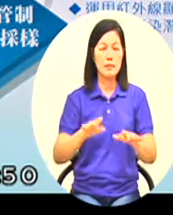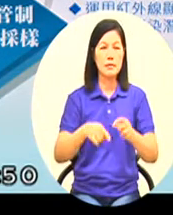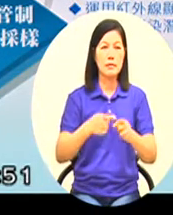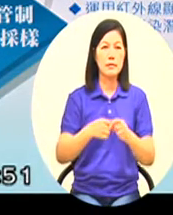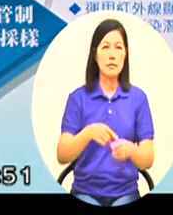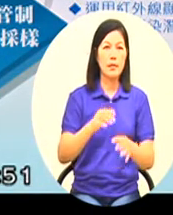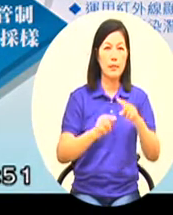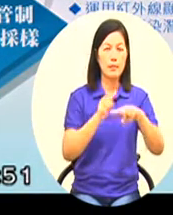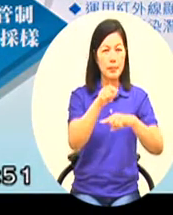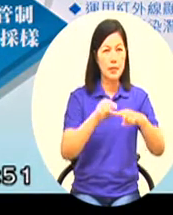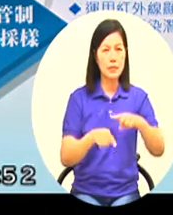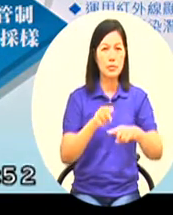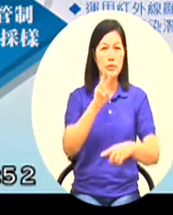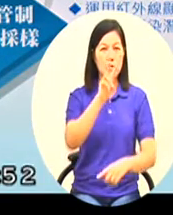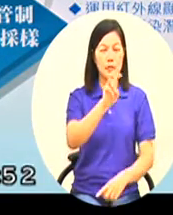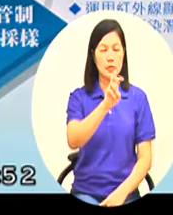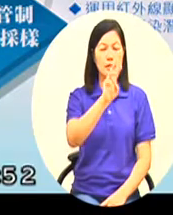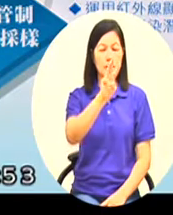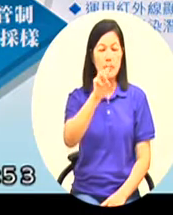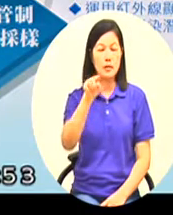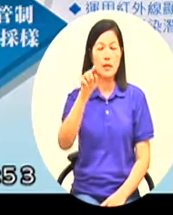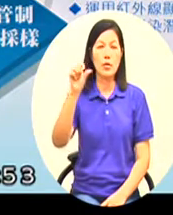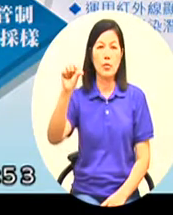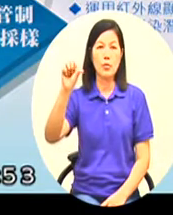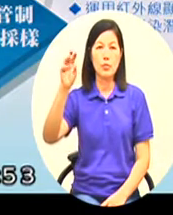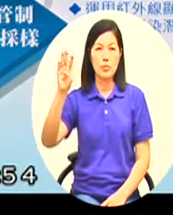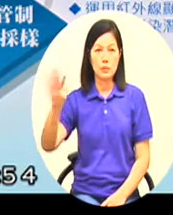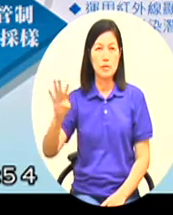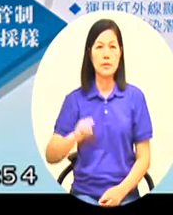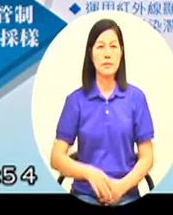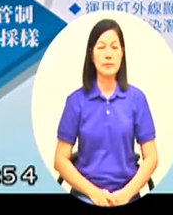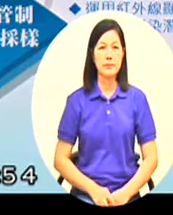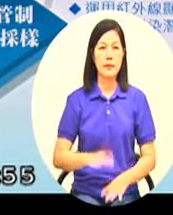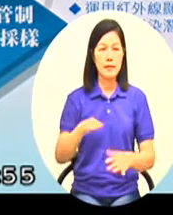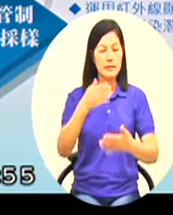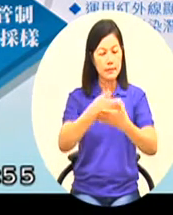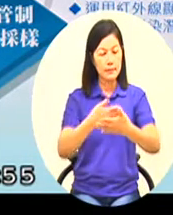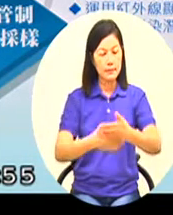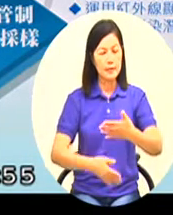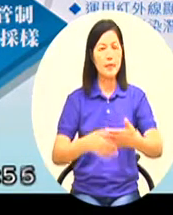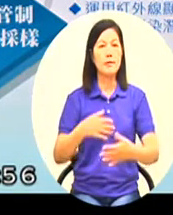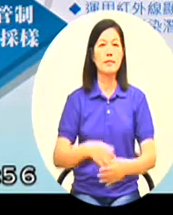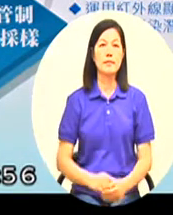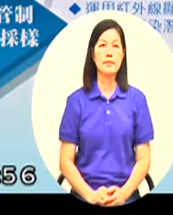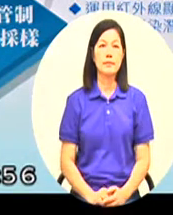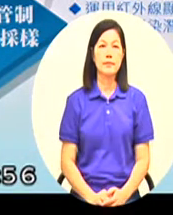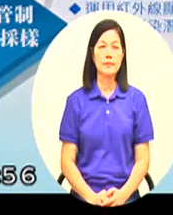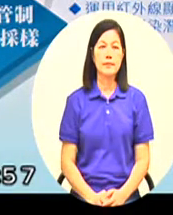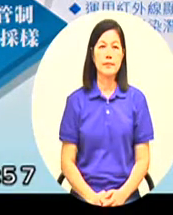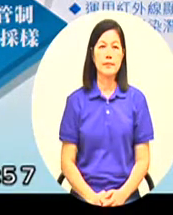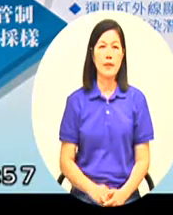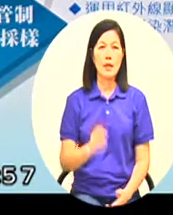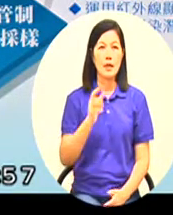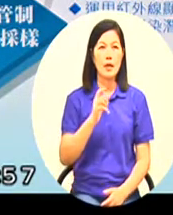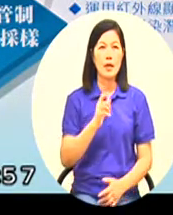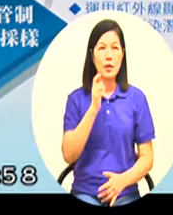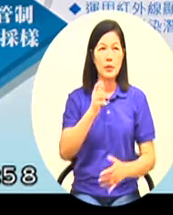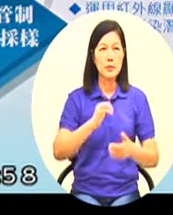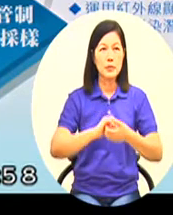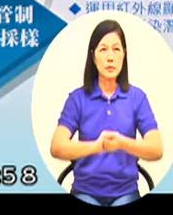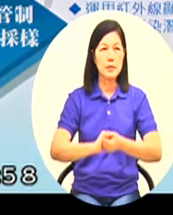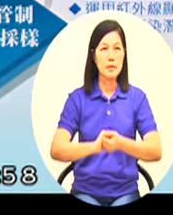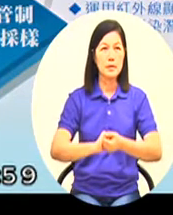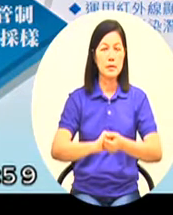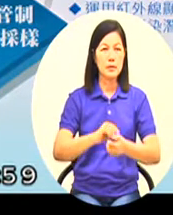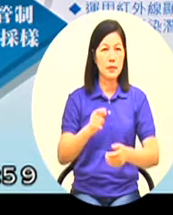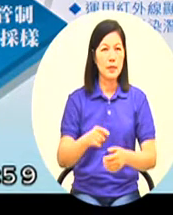是23.54，所以这个都一直在持续下降中。那对于固定源的部分，我们也加强了